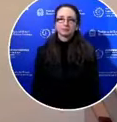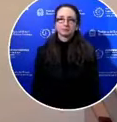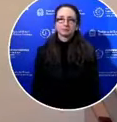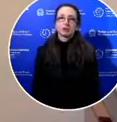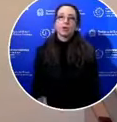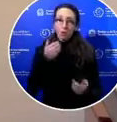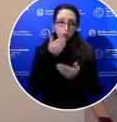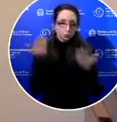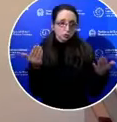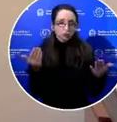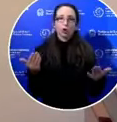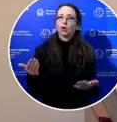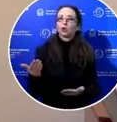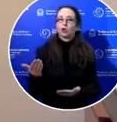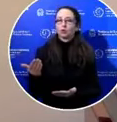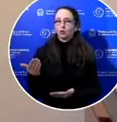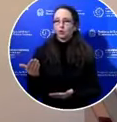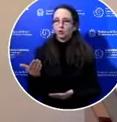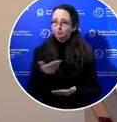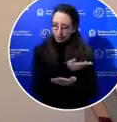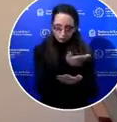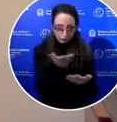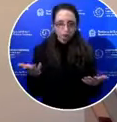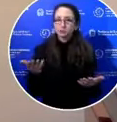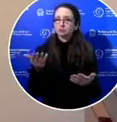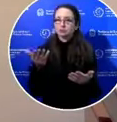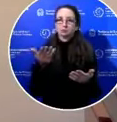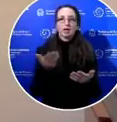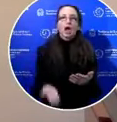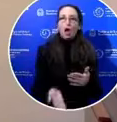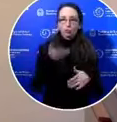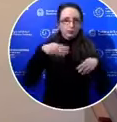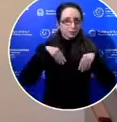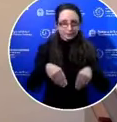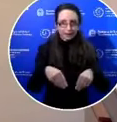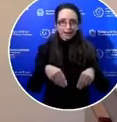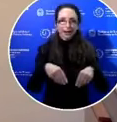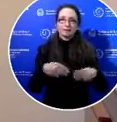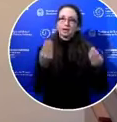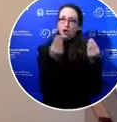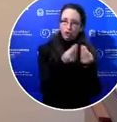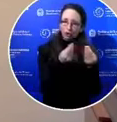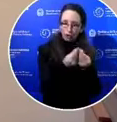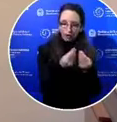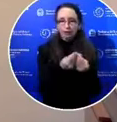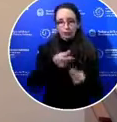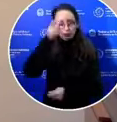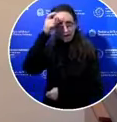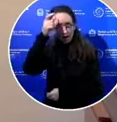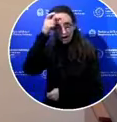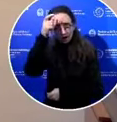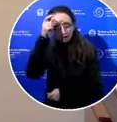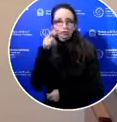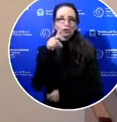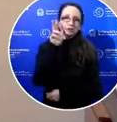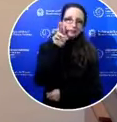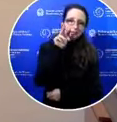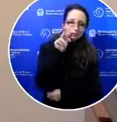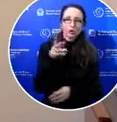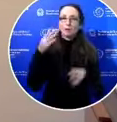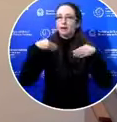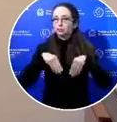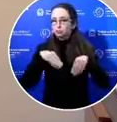Buongiorno a tutte e a tutti, autorità presenti, colleghe e colleghi di governo, signore e signori partecipanti a questa